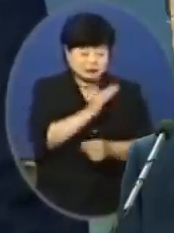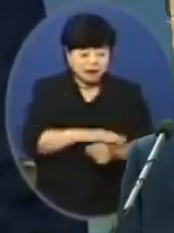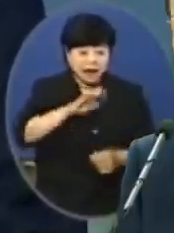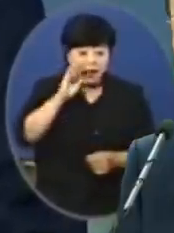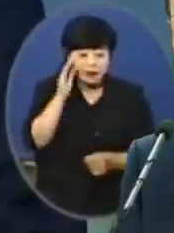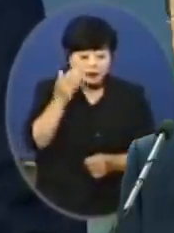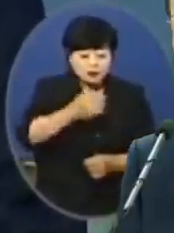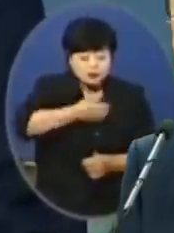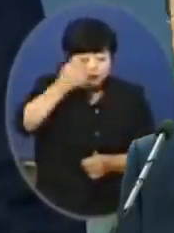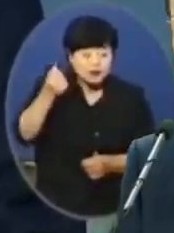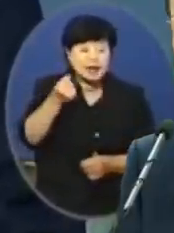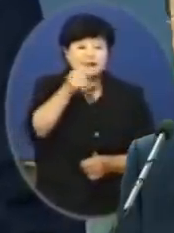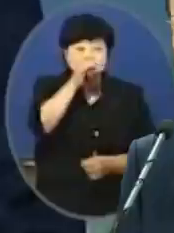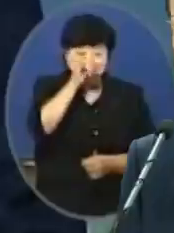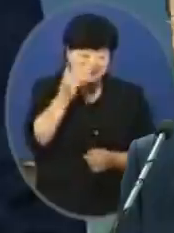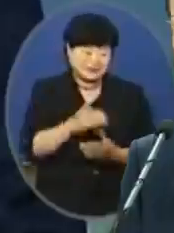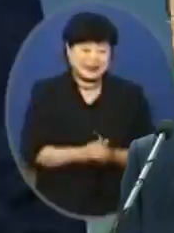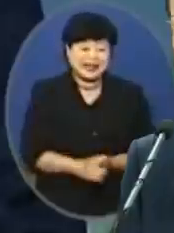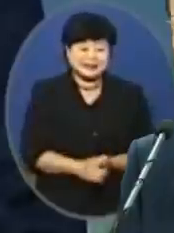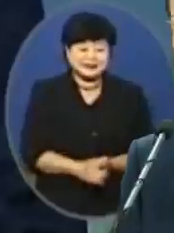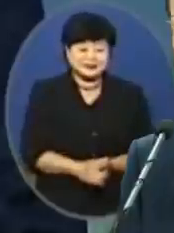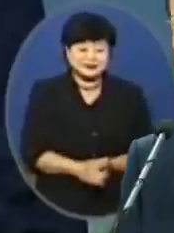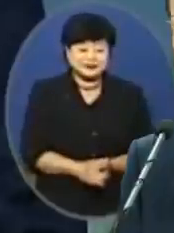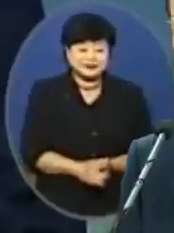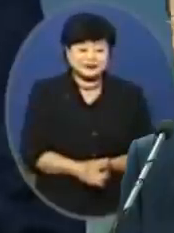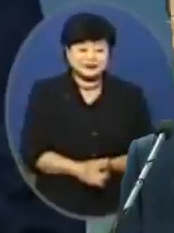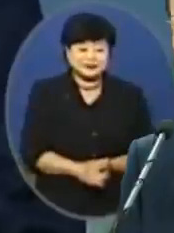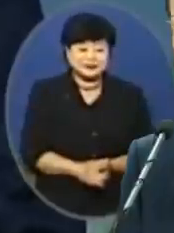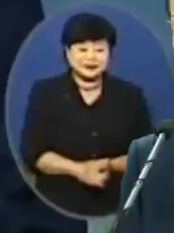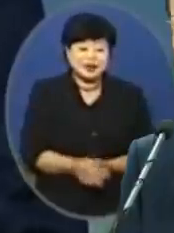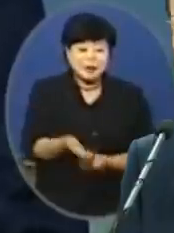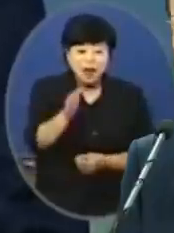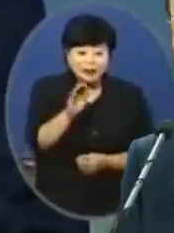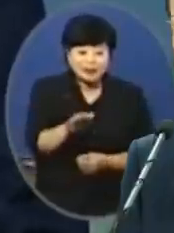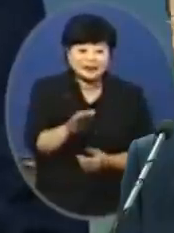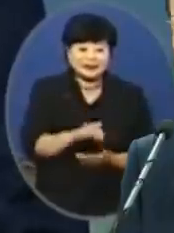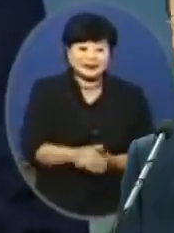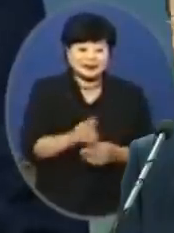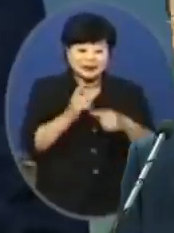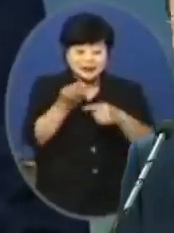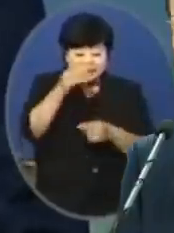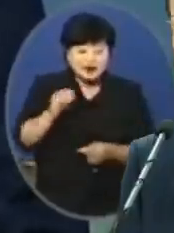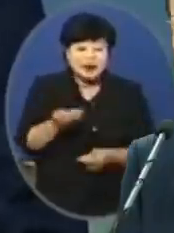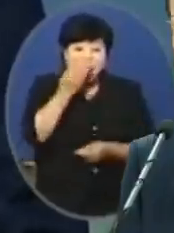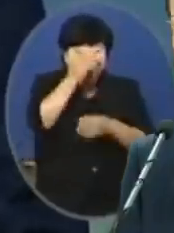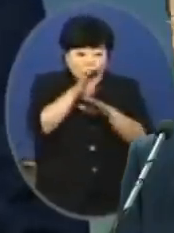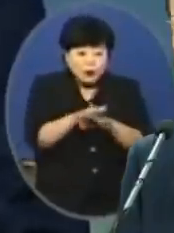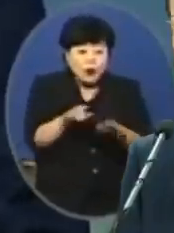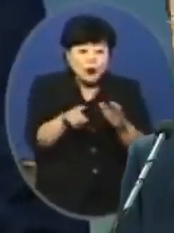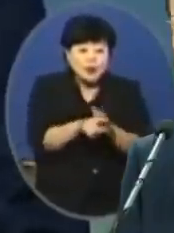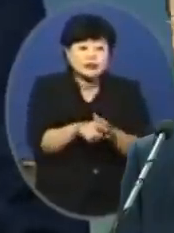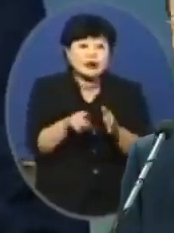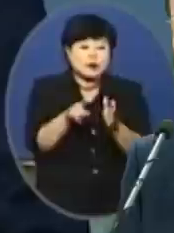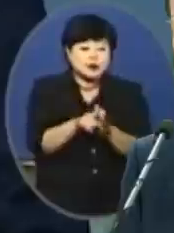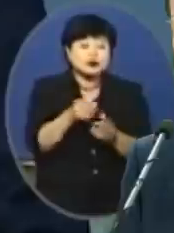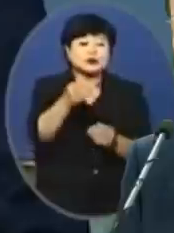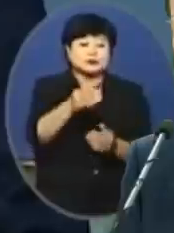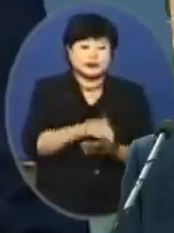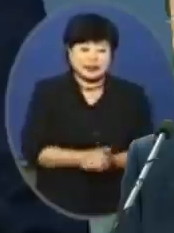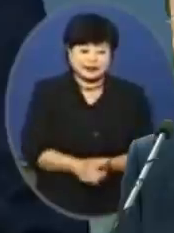돼가는 꿈을 늘 꾸어주는 것입니다. 그러고는 교인들을 위해서 믿어줘야 돼요.